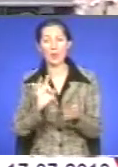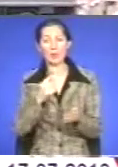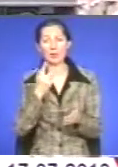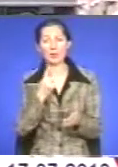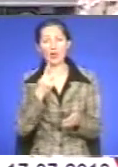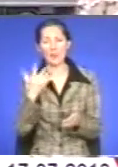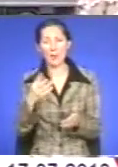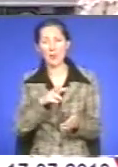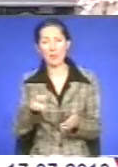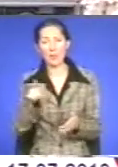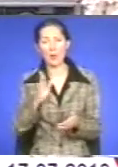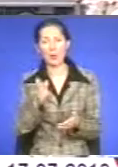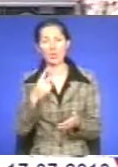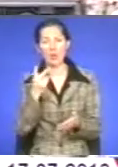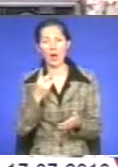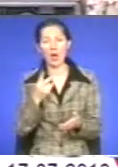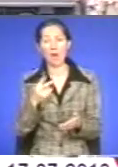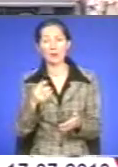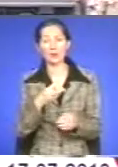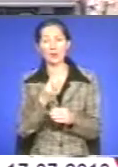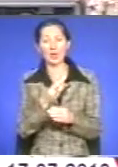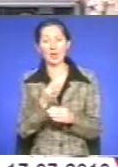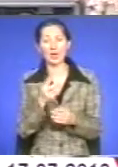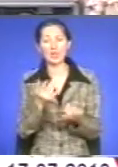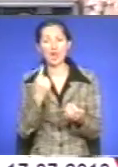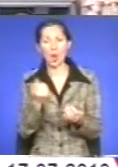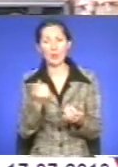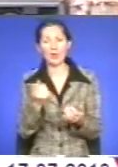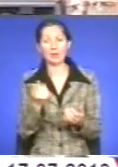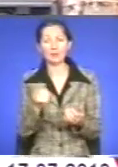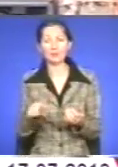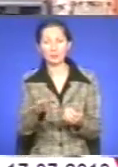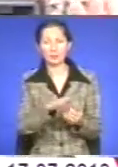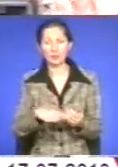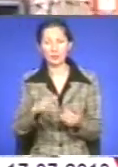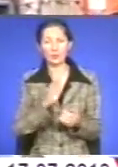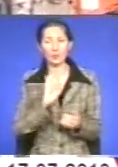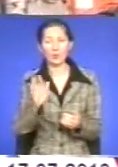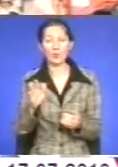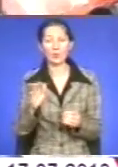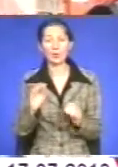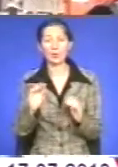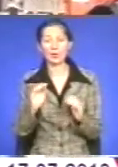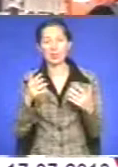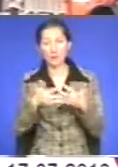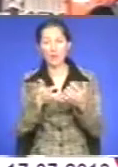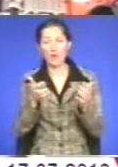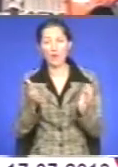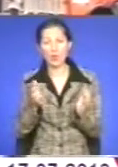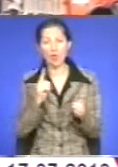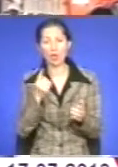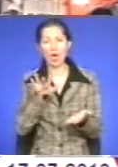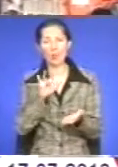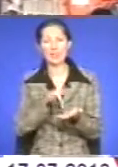метрів. Там буде знаходитись 2 оператора. Ще один майданчик чи платформа має бути заворотна і одна по центральній